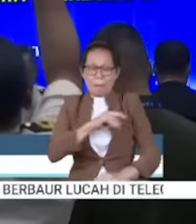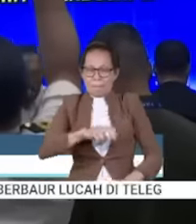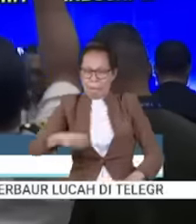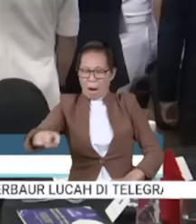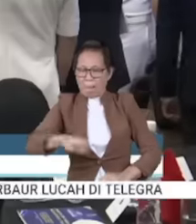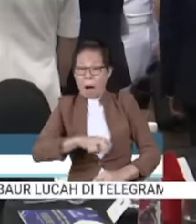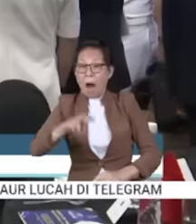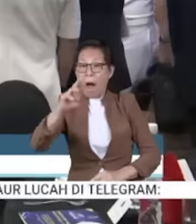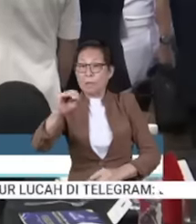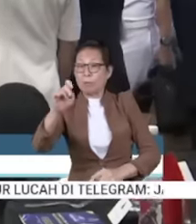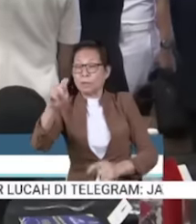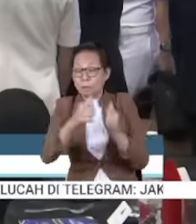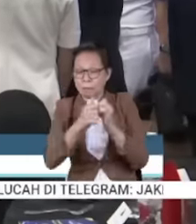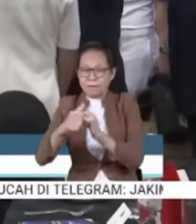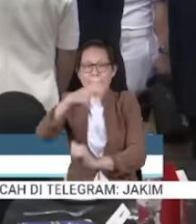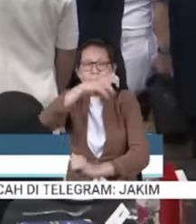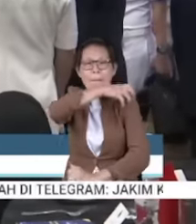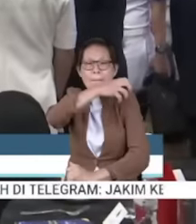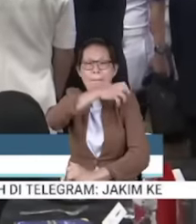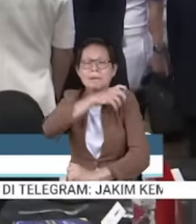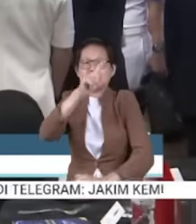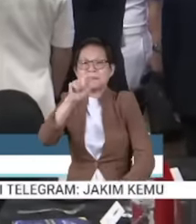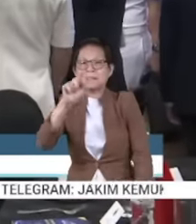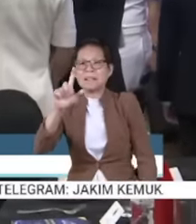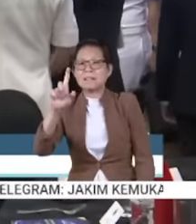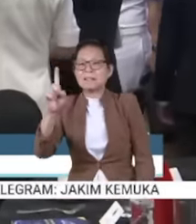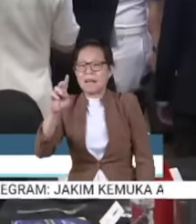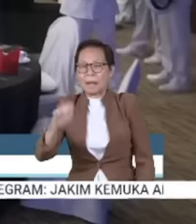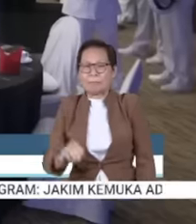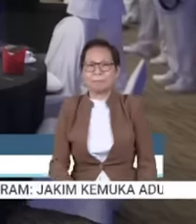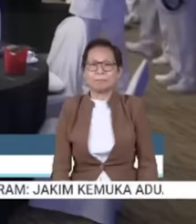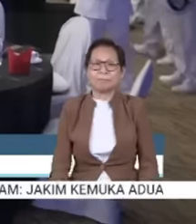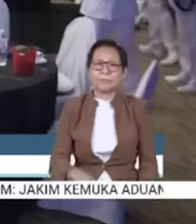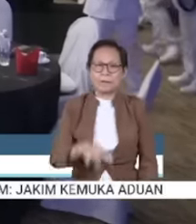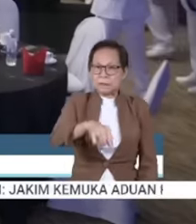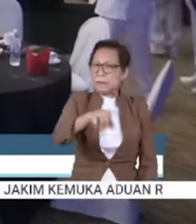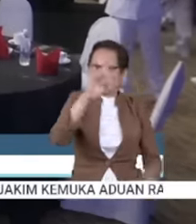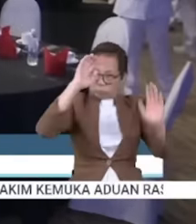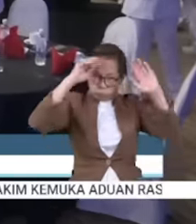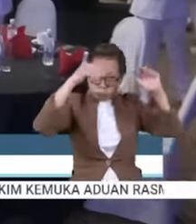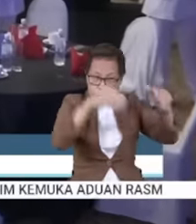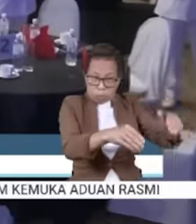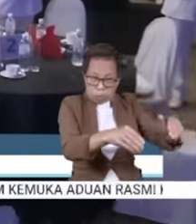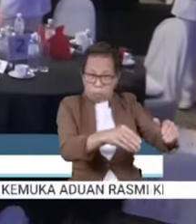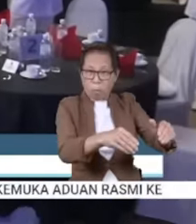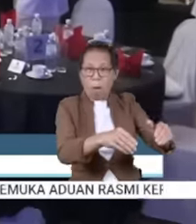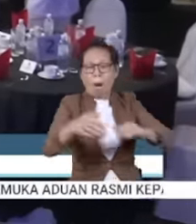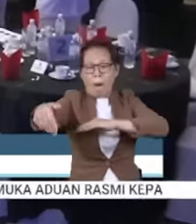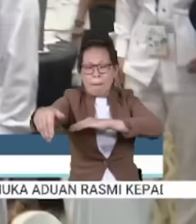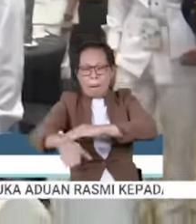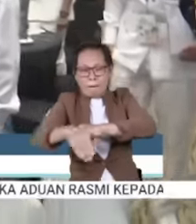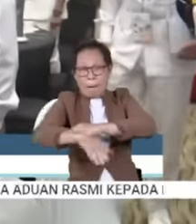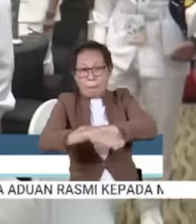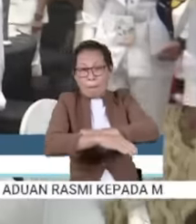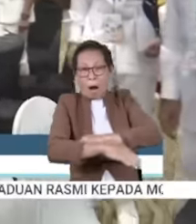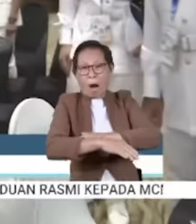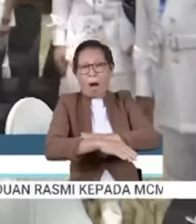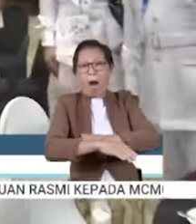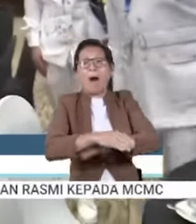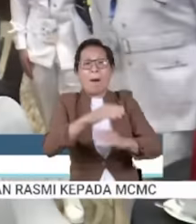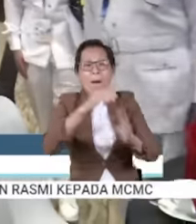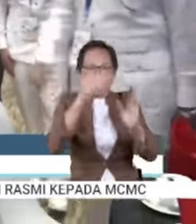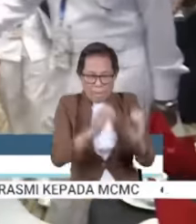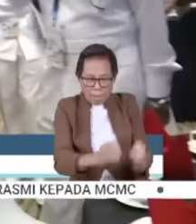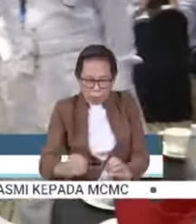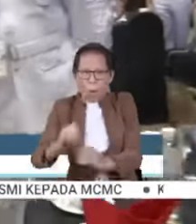bersama bersama Panglima tltm menjadi salah satu tumpuan utama segmen maritim bagi setiap edisi pengajuan